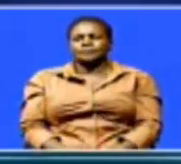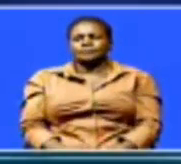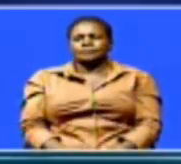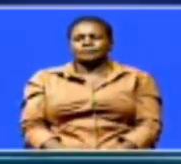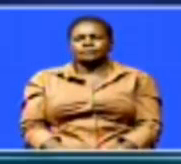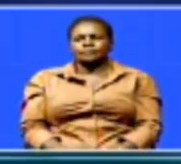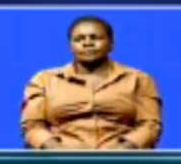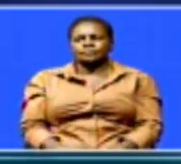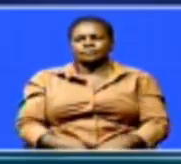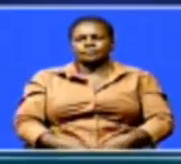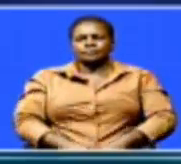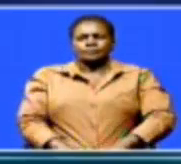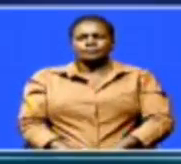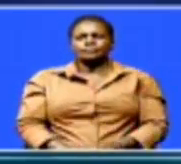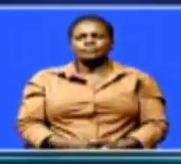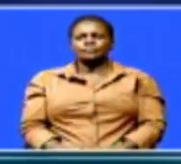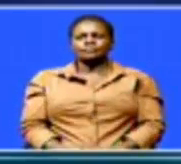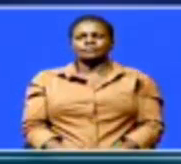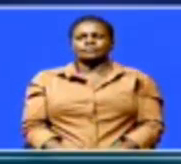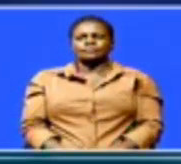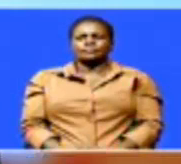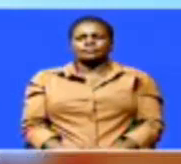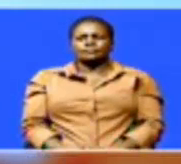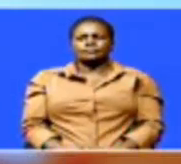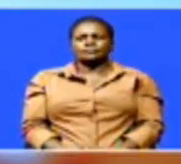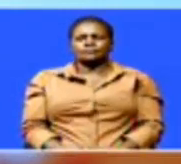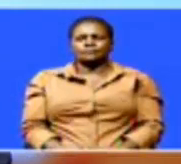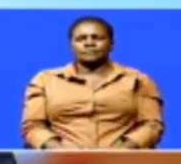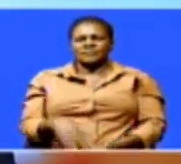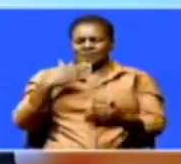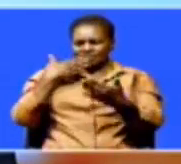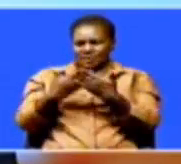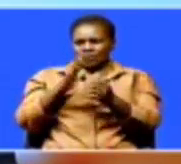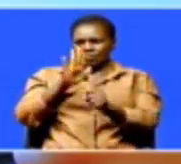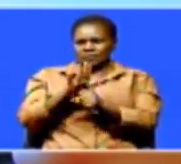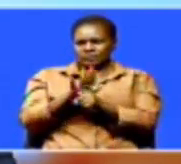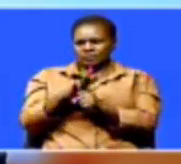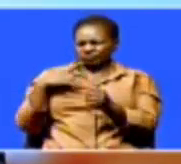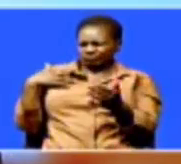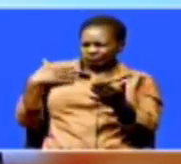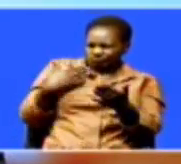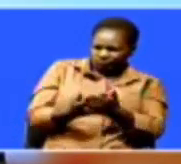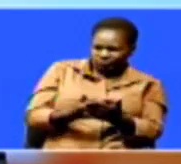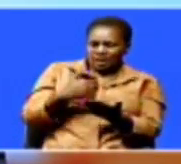Wambua, KTN News, Nairobi. Asante